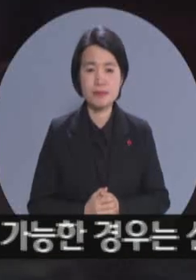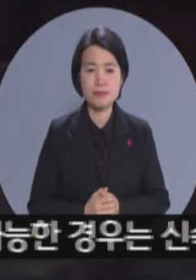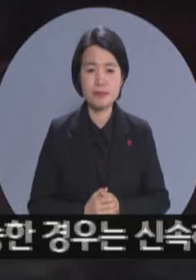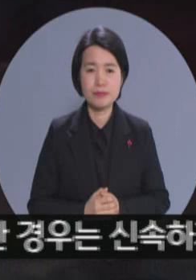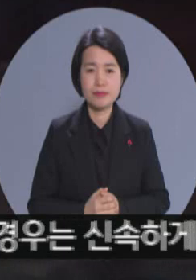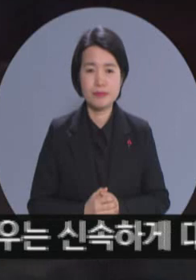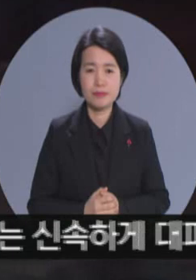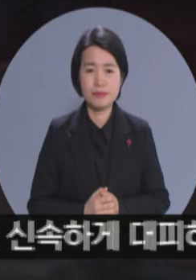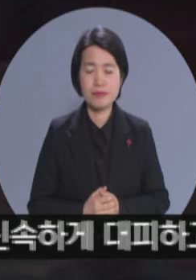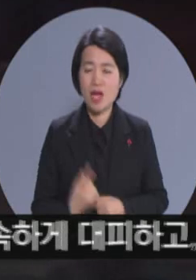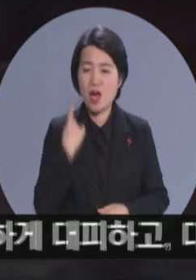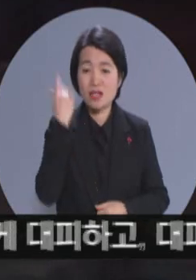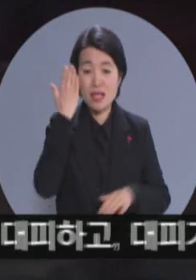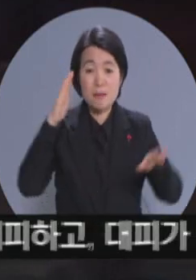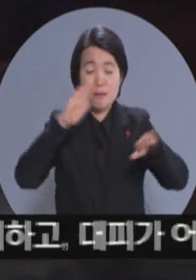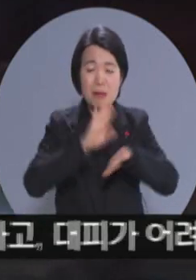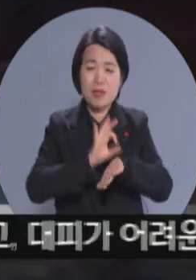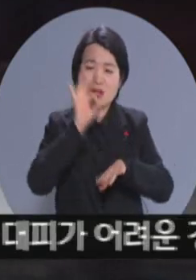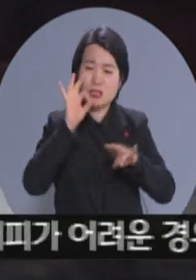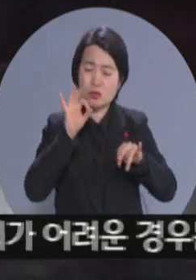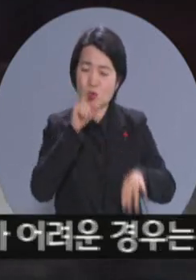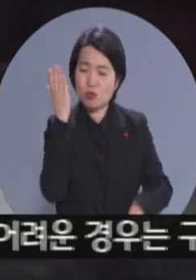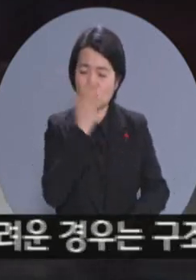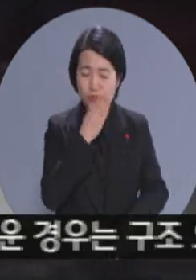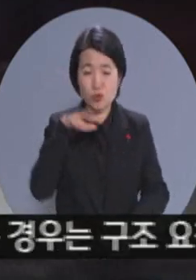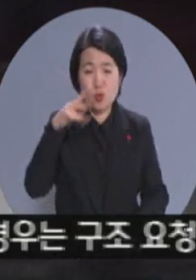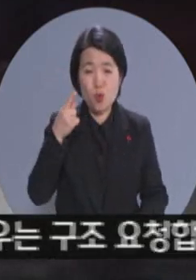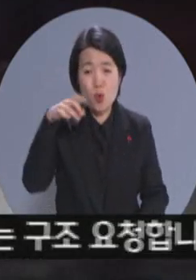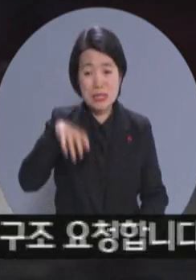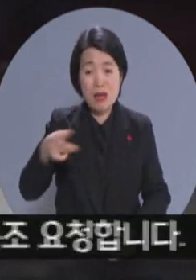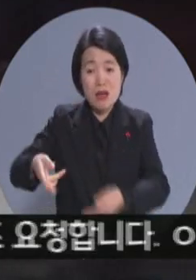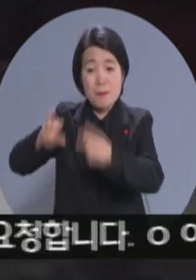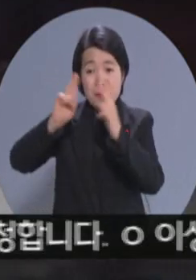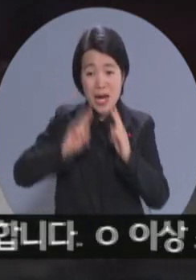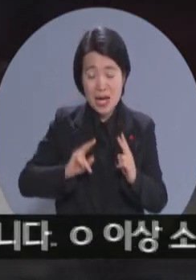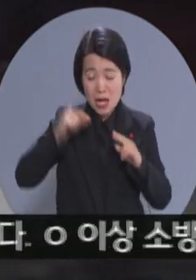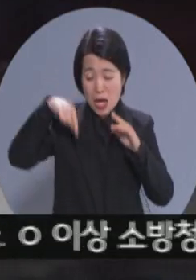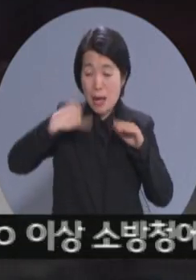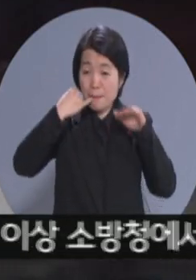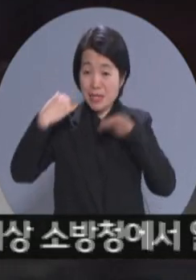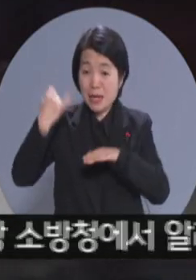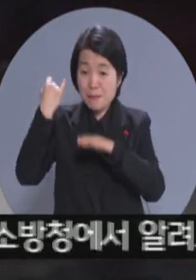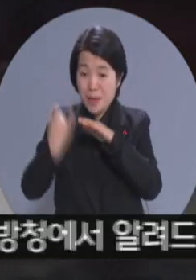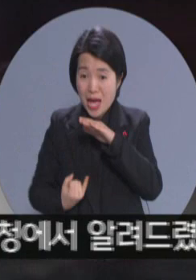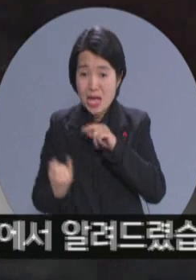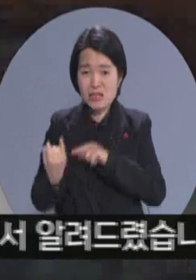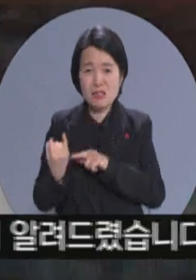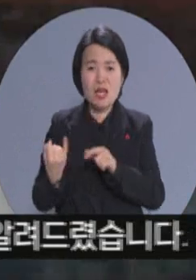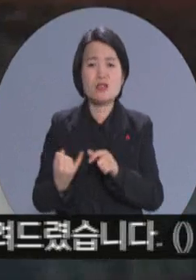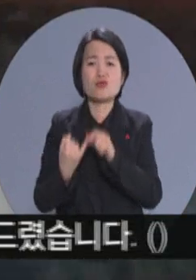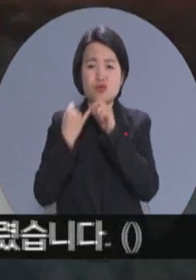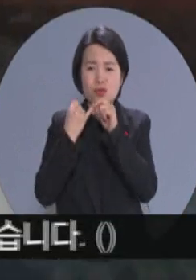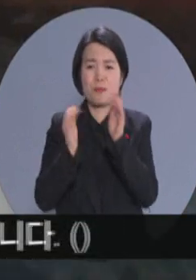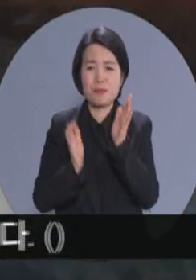드러났습니다 어젯 밤 10시쯤 여수 소호동 동동다리 바다에 빠진 40대 여성이